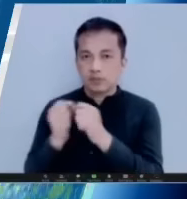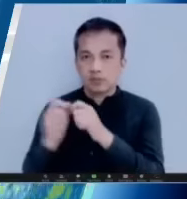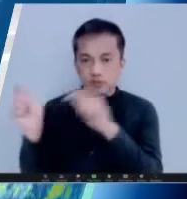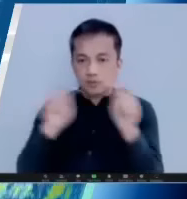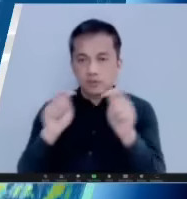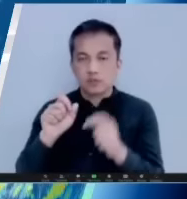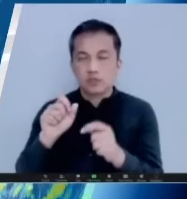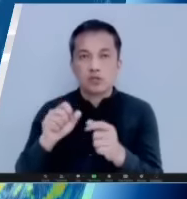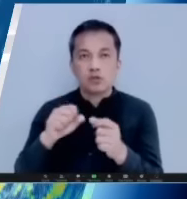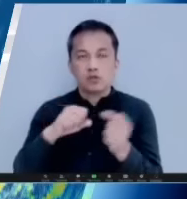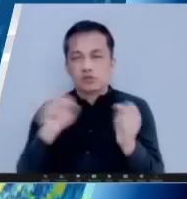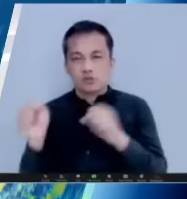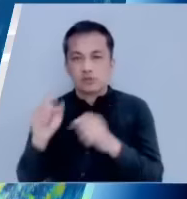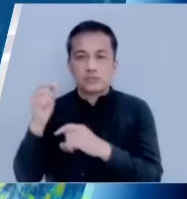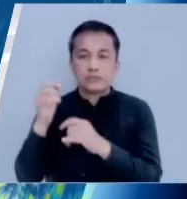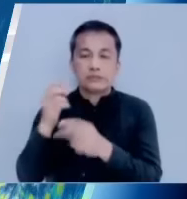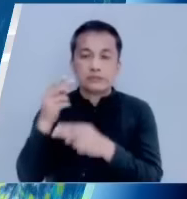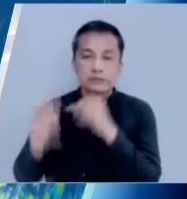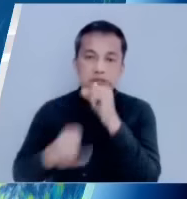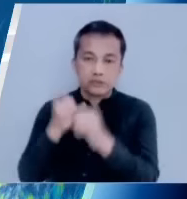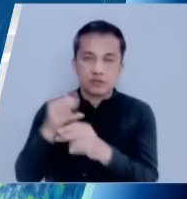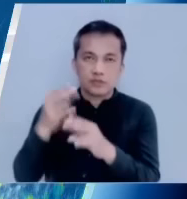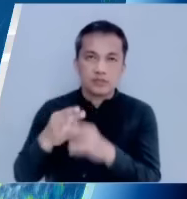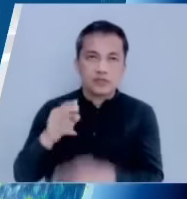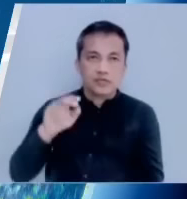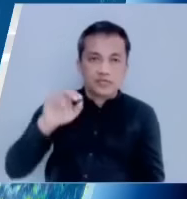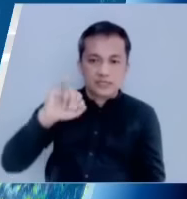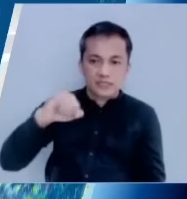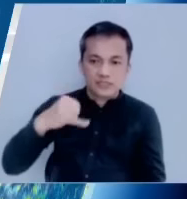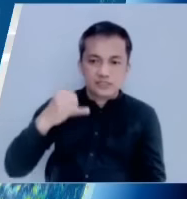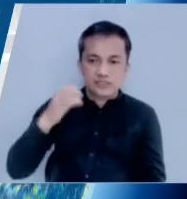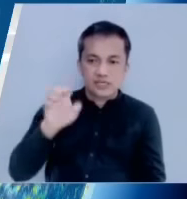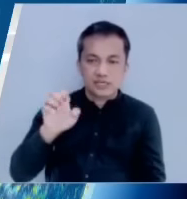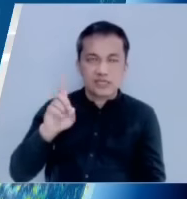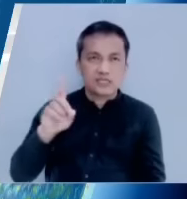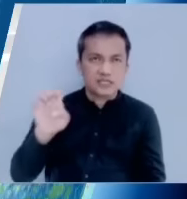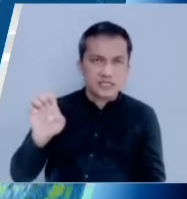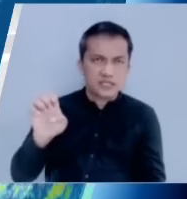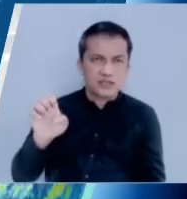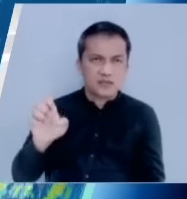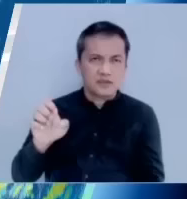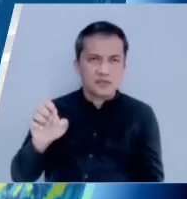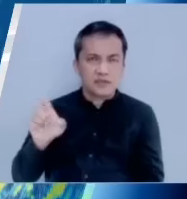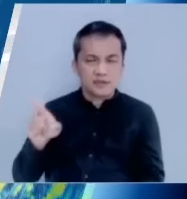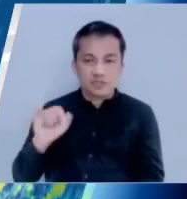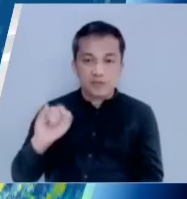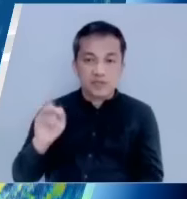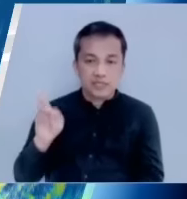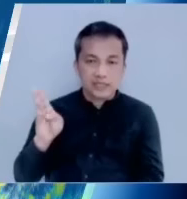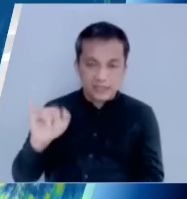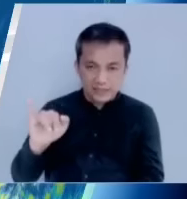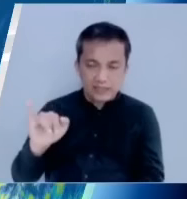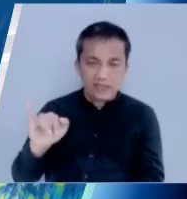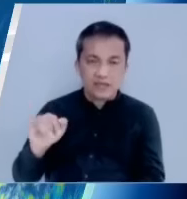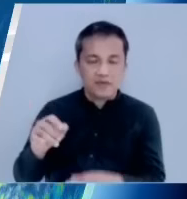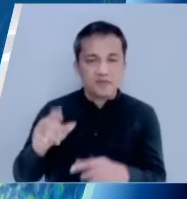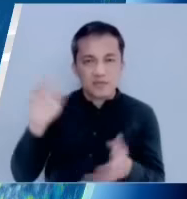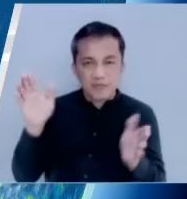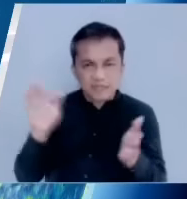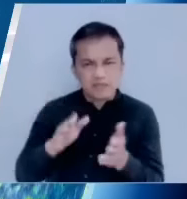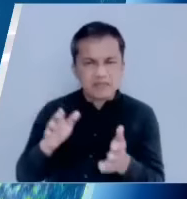na may international name na Jebi. Sabi po na PAGASA, maliit pa rin ang chance nitong pumasok dito sa loob ng ating Philippine Area